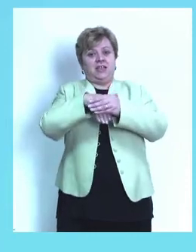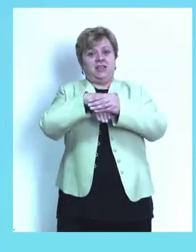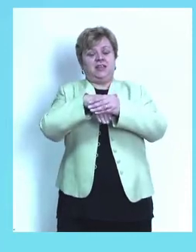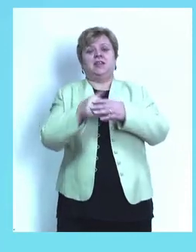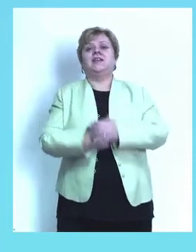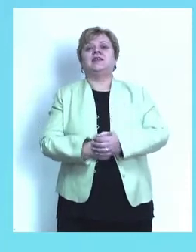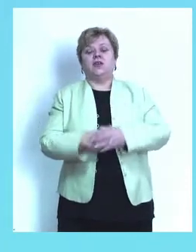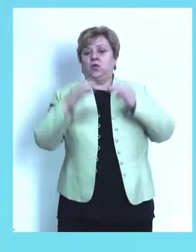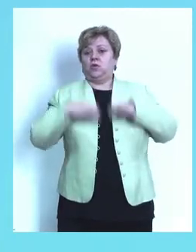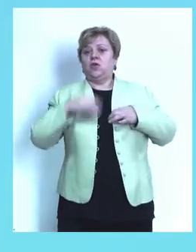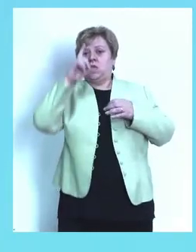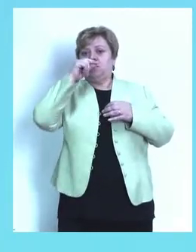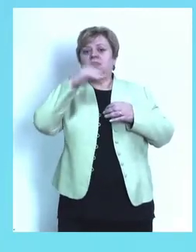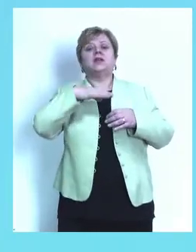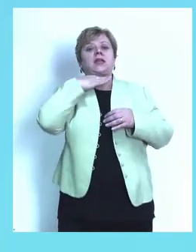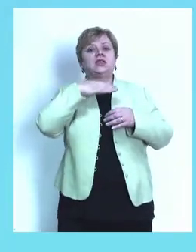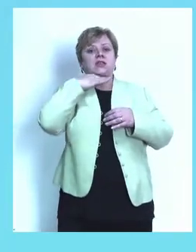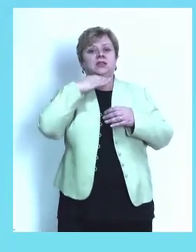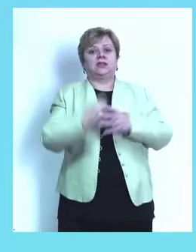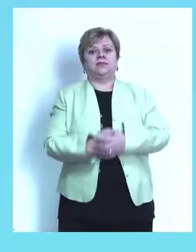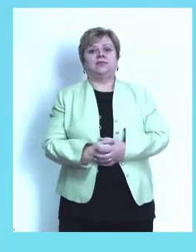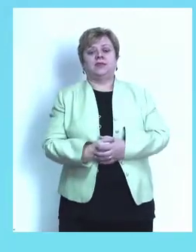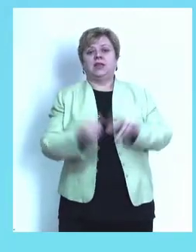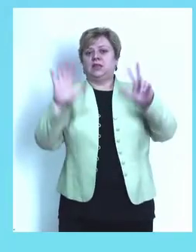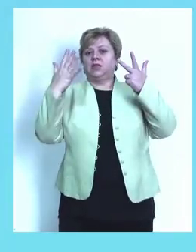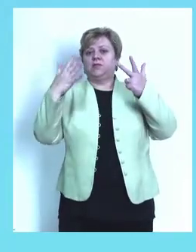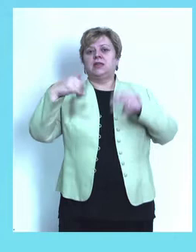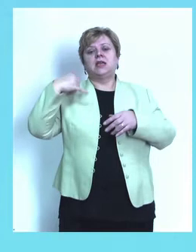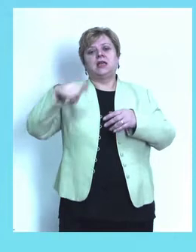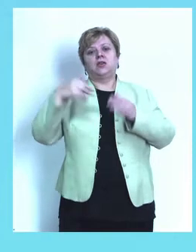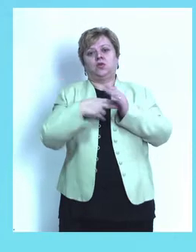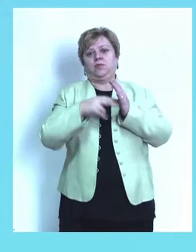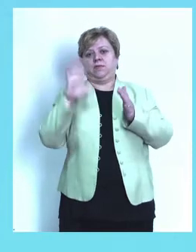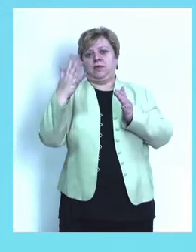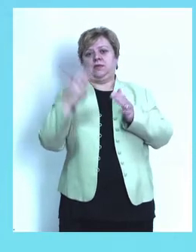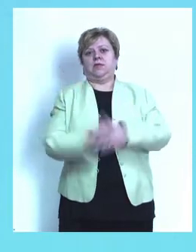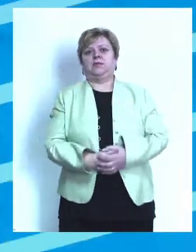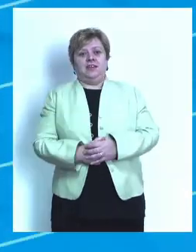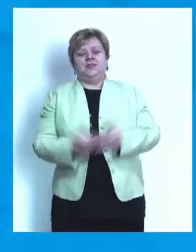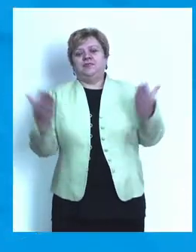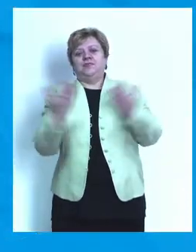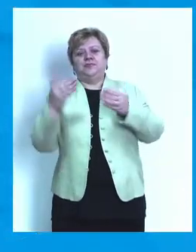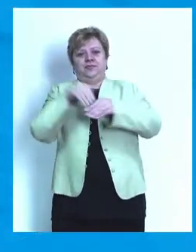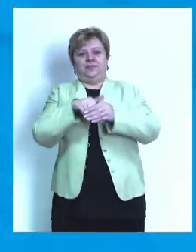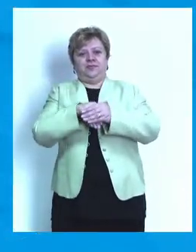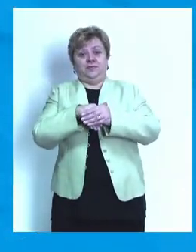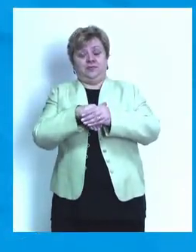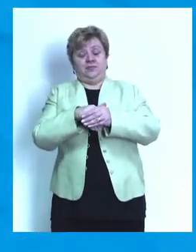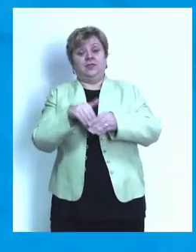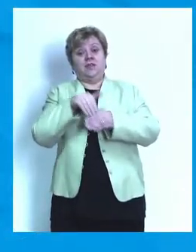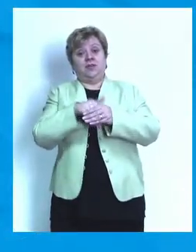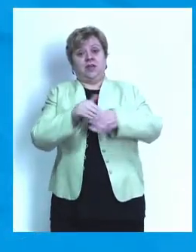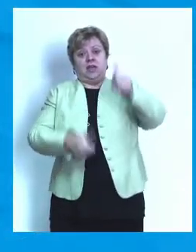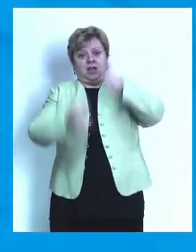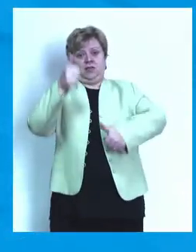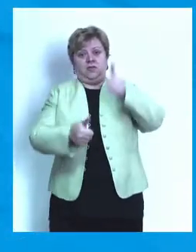Zgjedhjet e jashtëzakonshme për kryetar të komunës në Graçanicë. 18 janar 2015. Si të votohet? Për të votuar për kandidatin tuaj